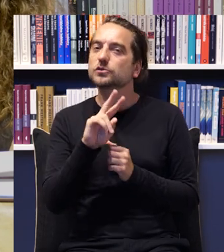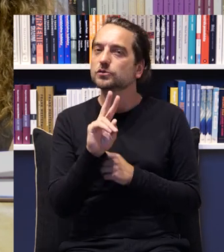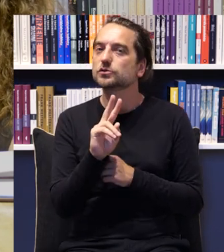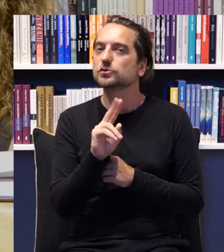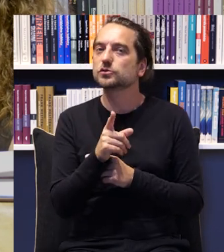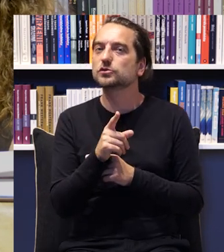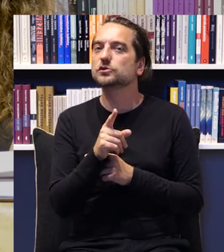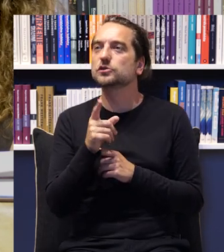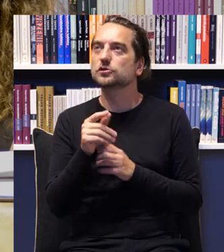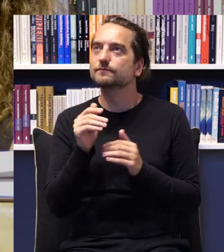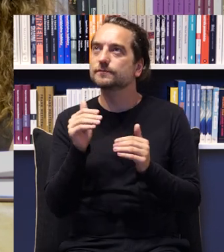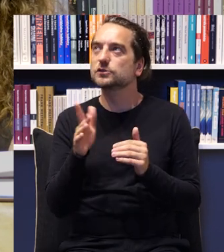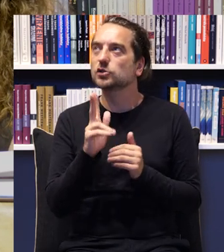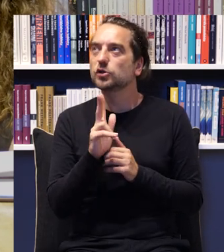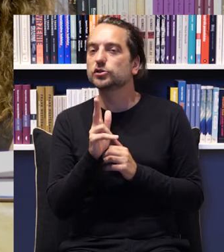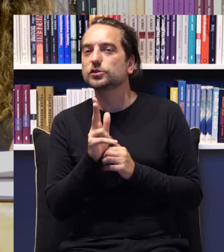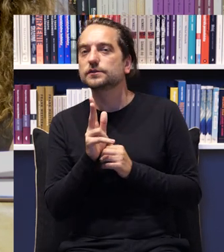jest równie